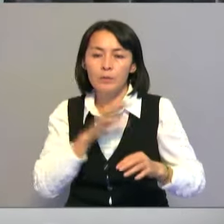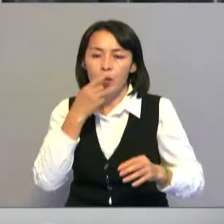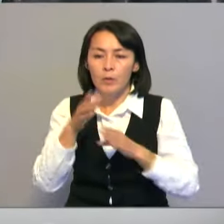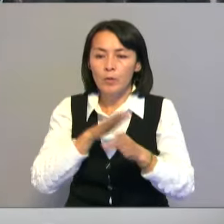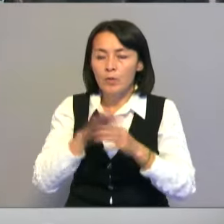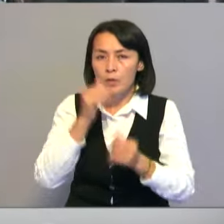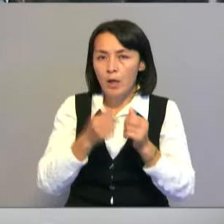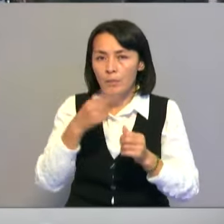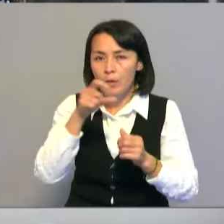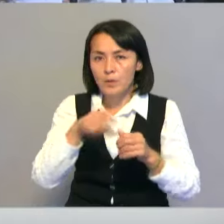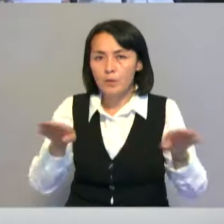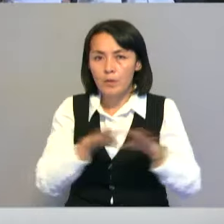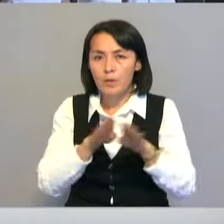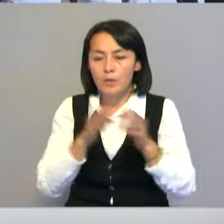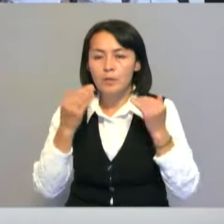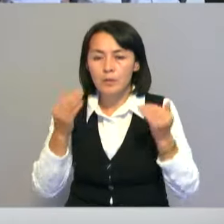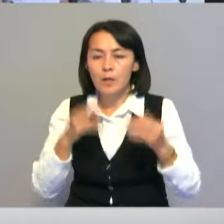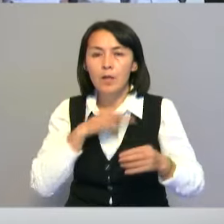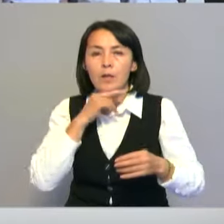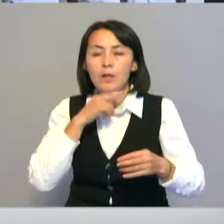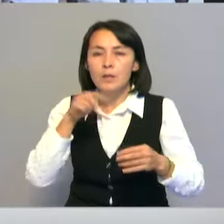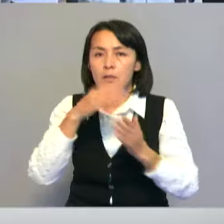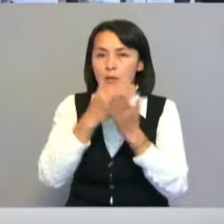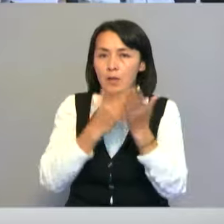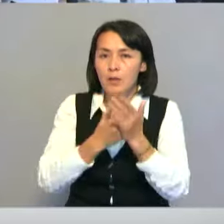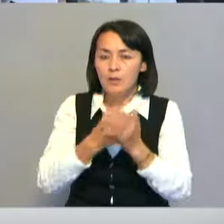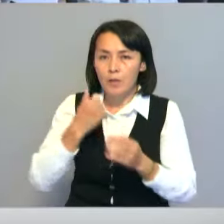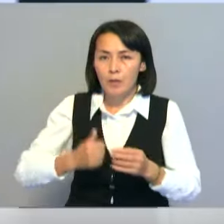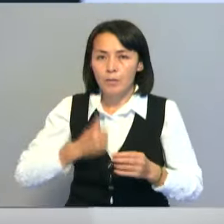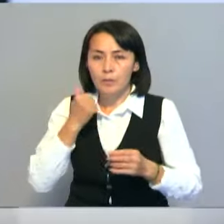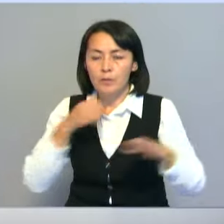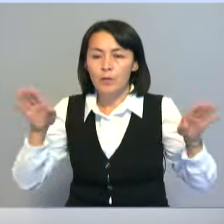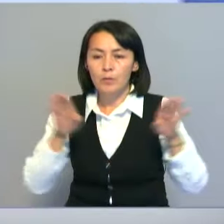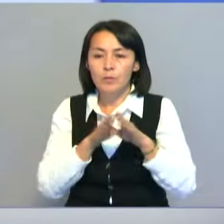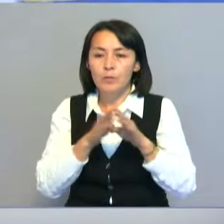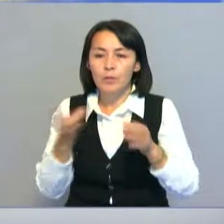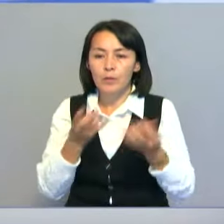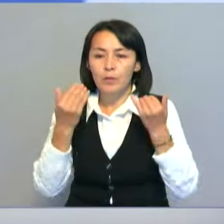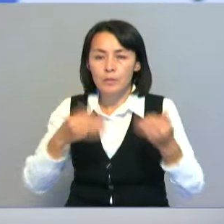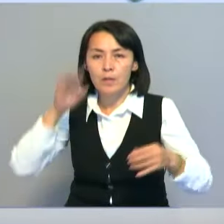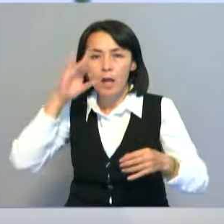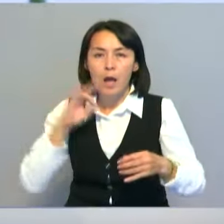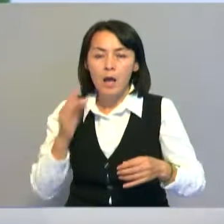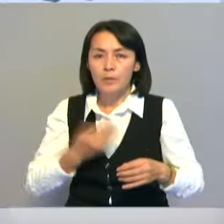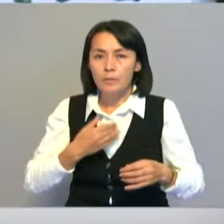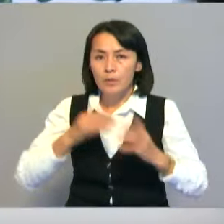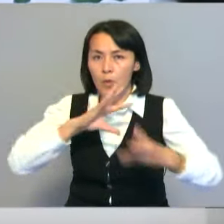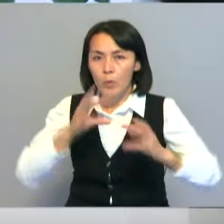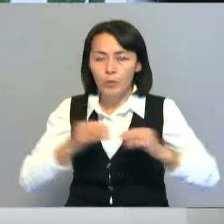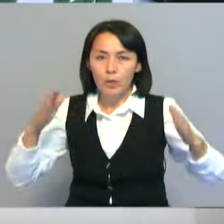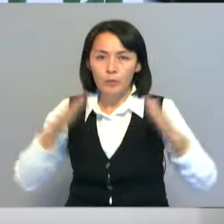Айтуынша, әрбір қоғам мүшесі ел ахуалына назар салып, саяси үдерістерге белсене үн қосуы шарт. Өйткені Қазақстан біздің ортақ